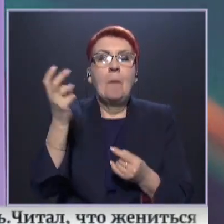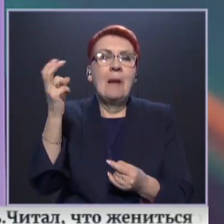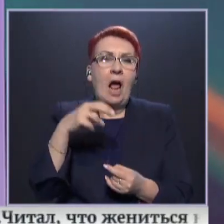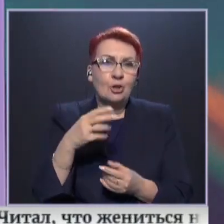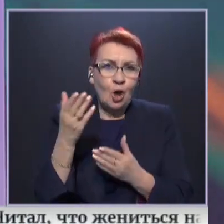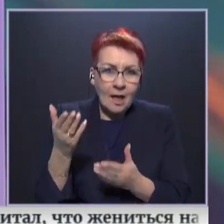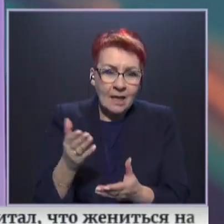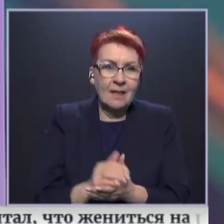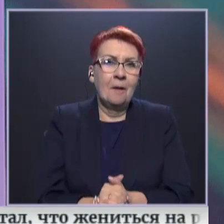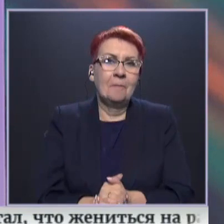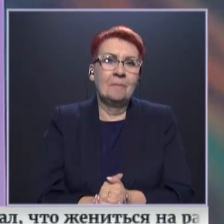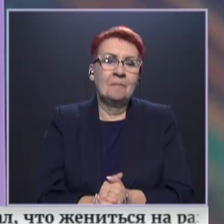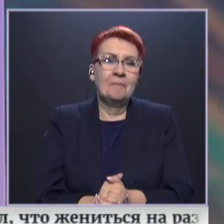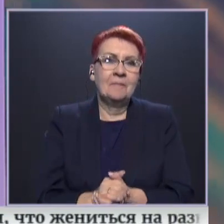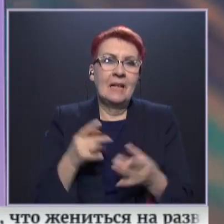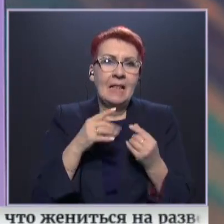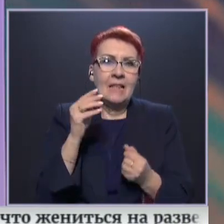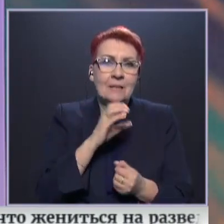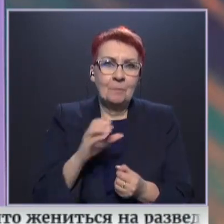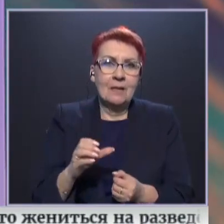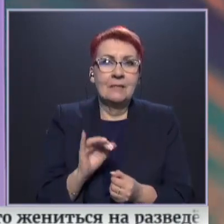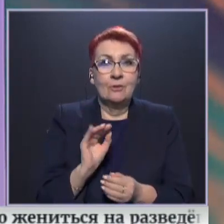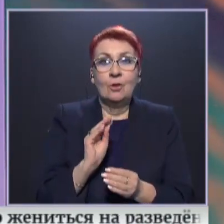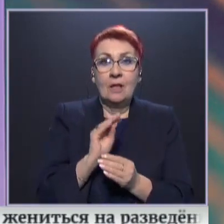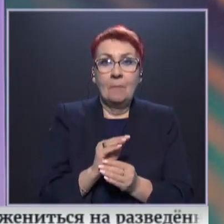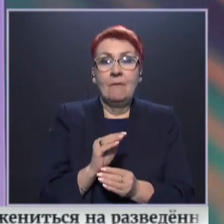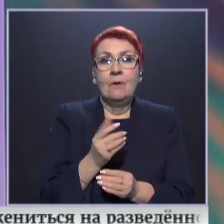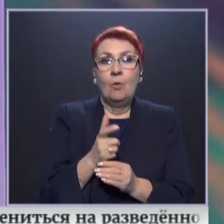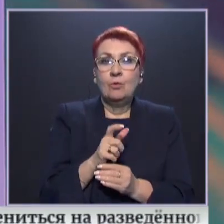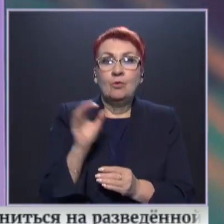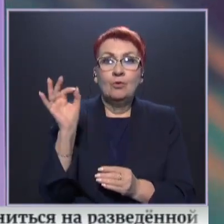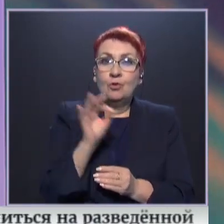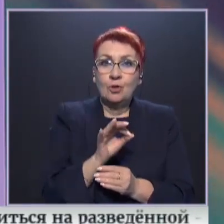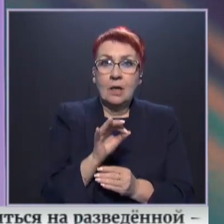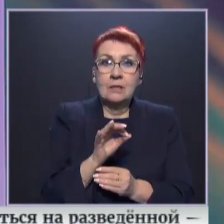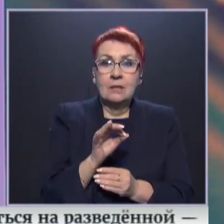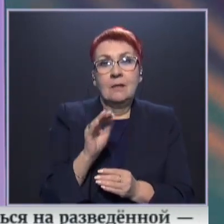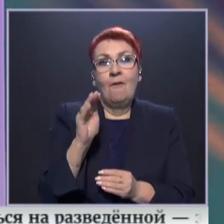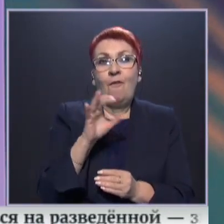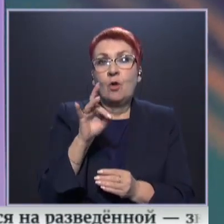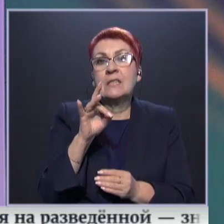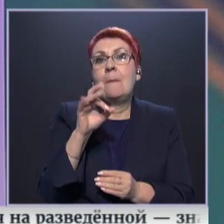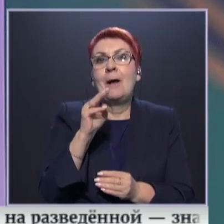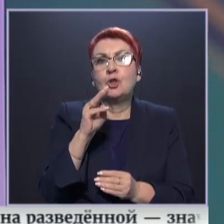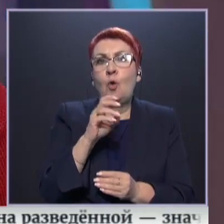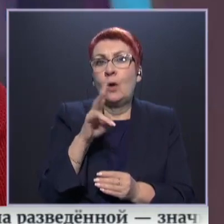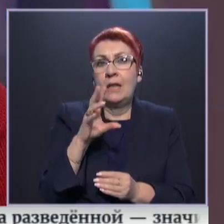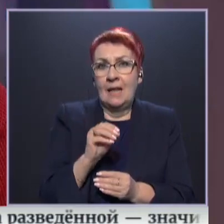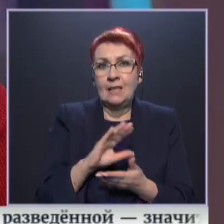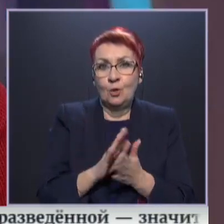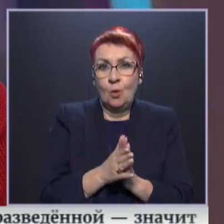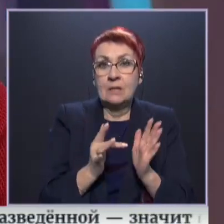я добавлю, наверное, к этому что еще? Очень часто, Алена, в форс-мажорных обстоятельствах